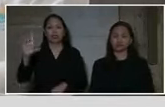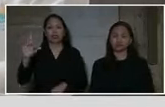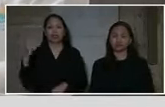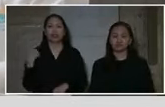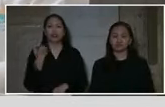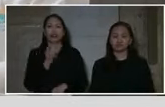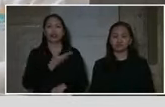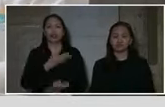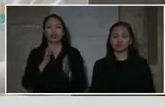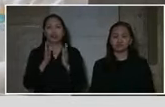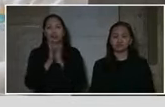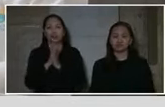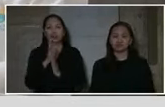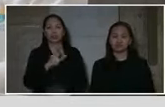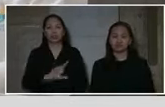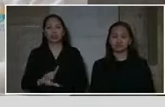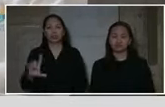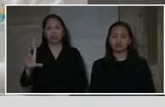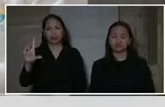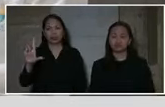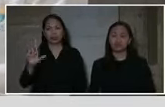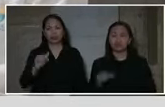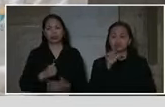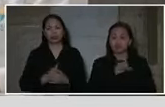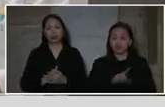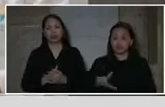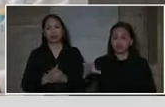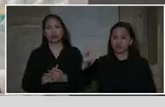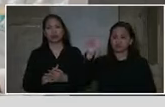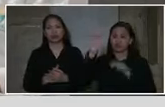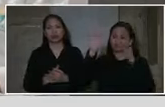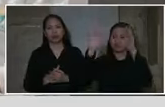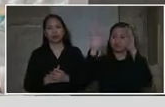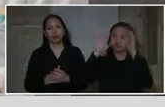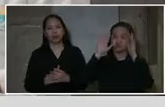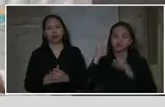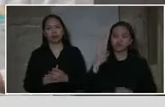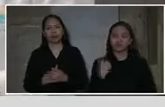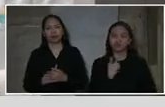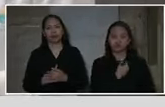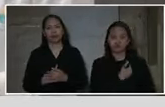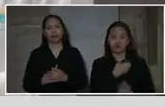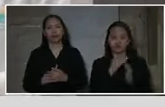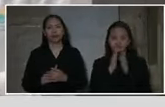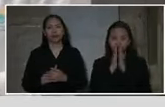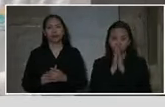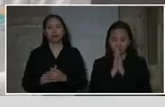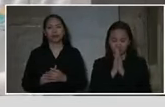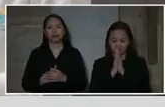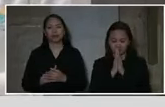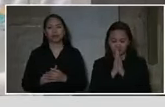Manalangin tayo sa Panginoon. Panginoon, dinggin mo ang aming panalangin.